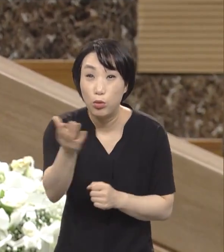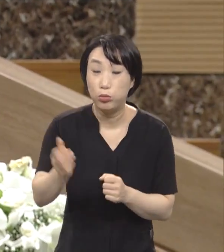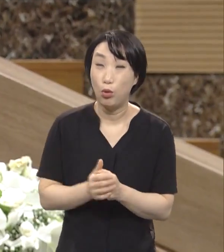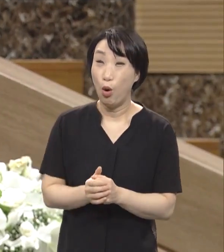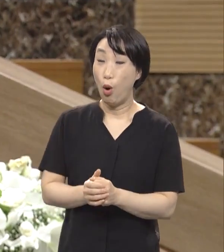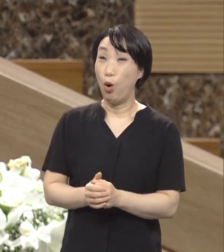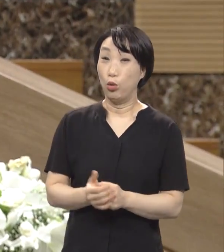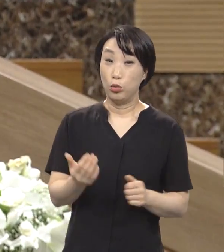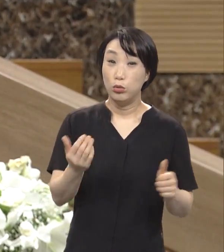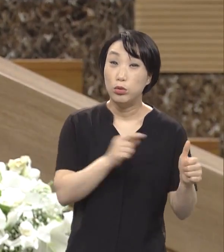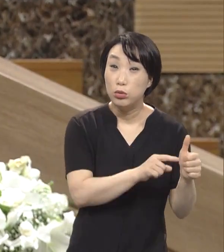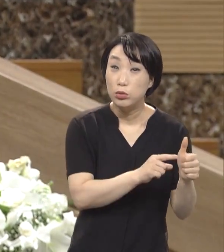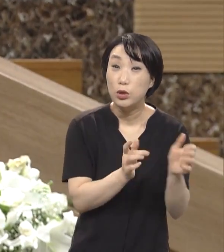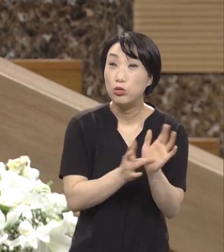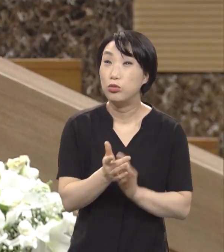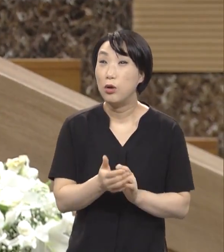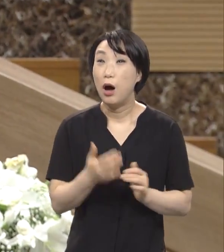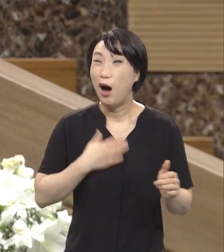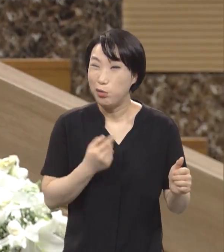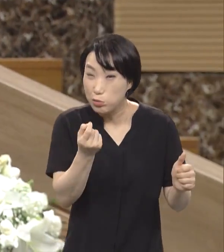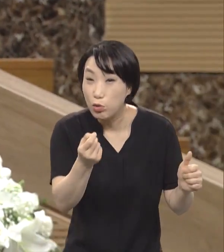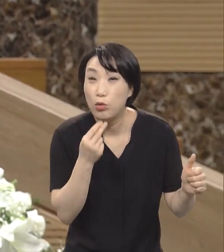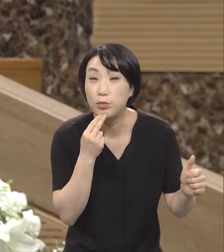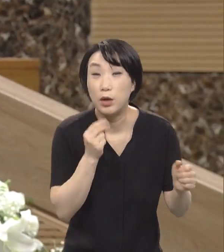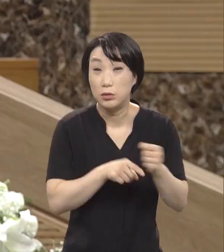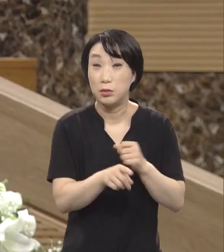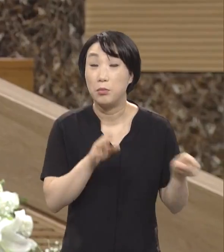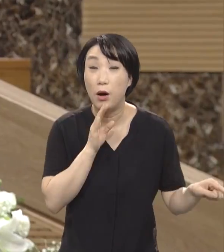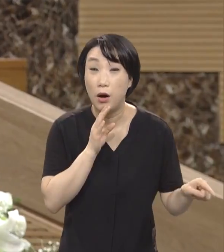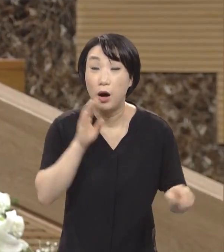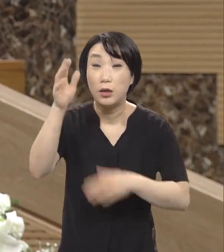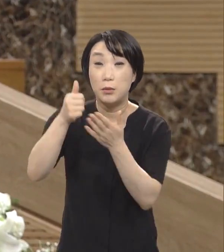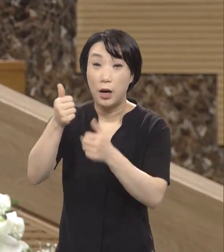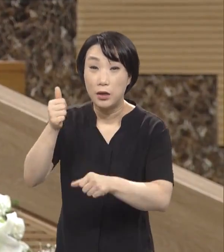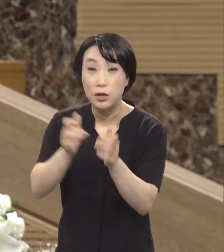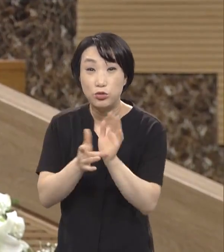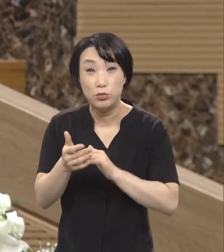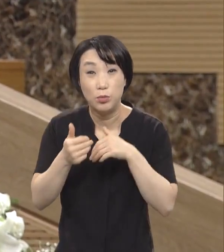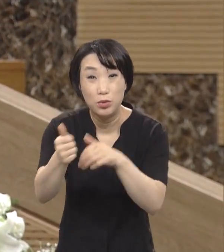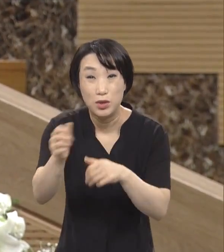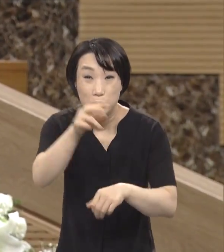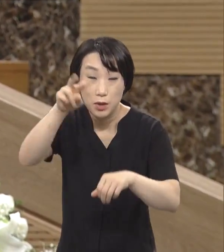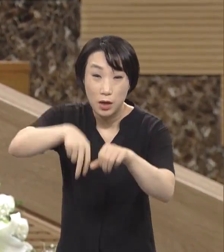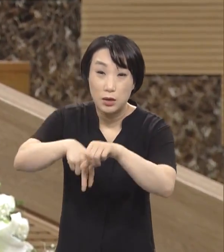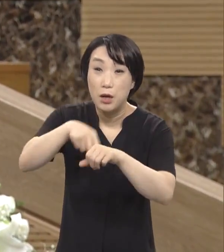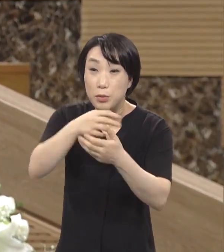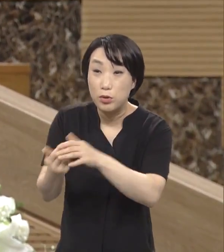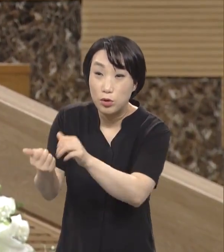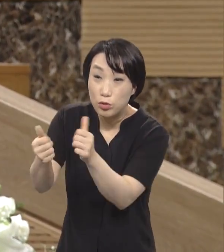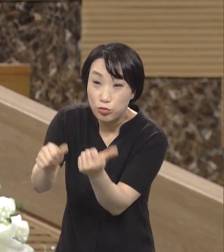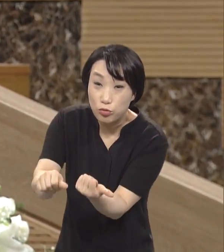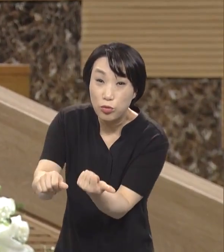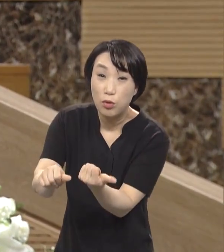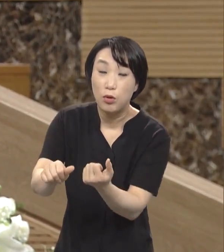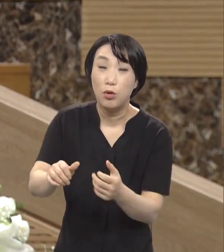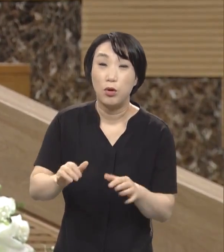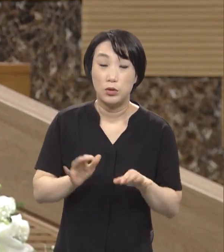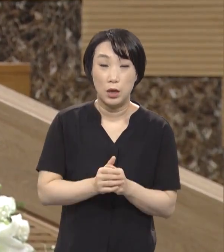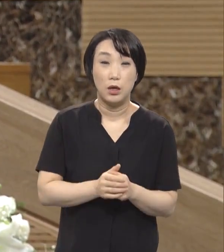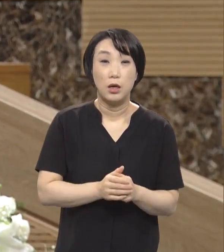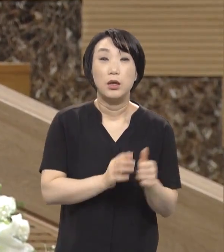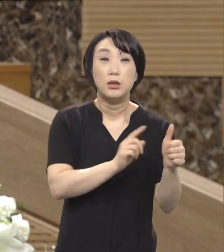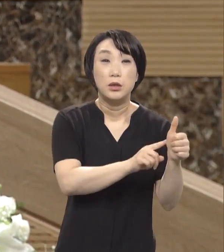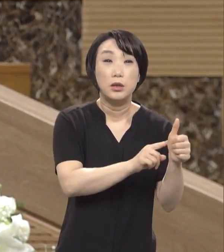예수를 몰랐다는 것이요, 하나님의 아들 보내서 십자가에 피 흘려 죽게 하시고 사도